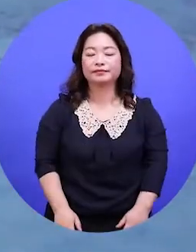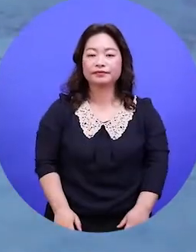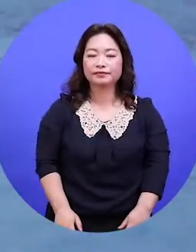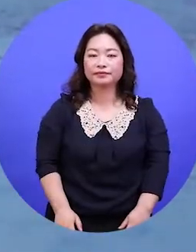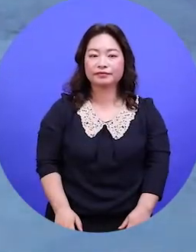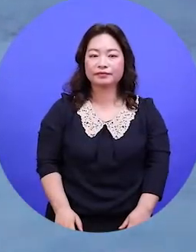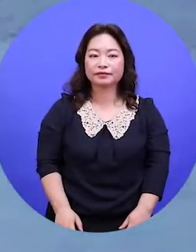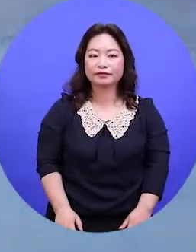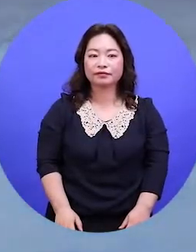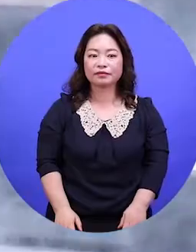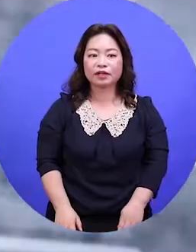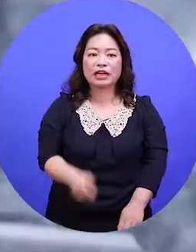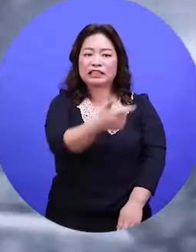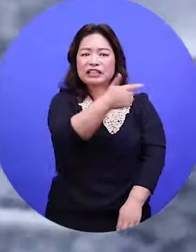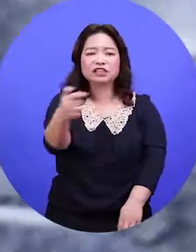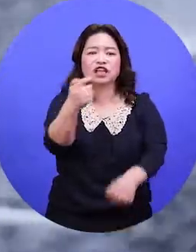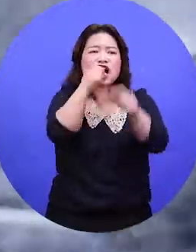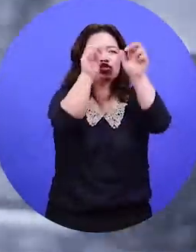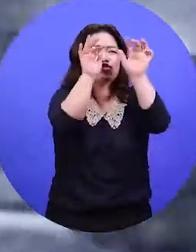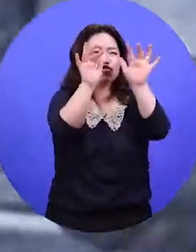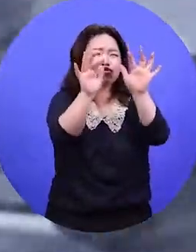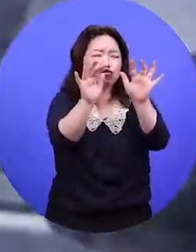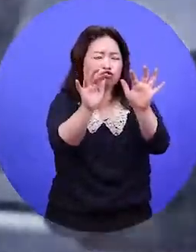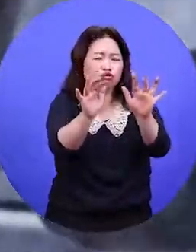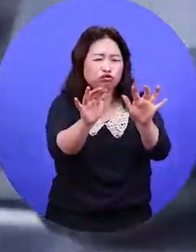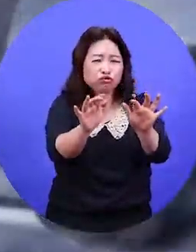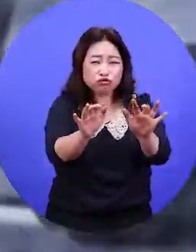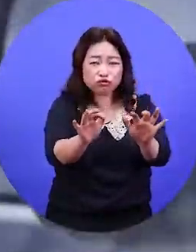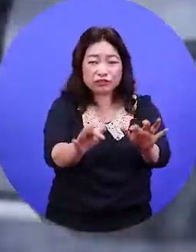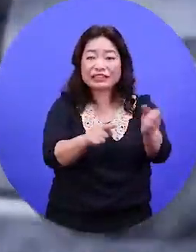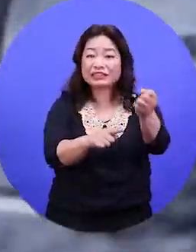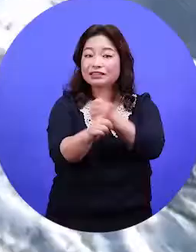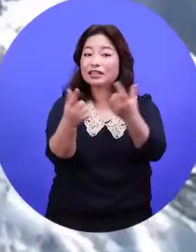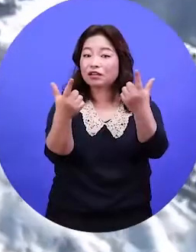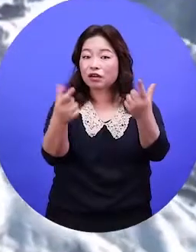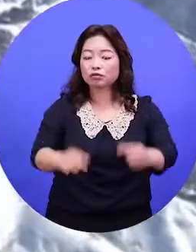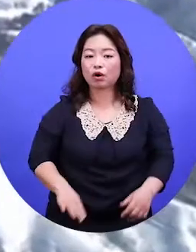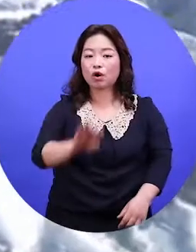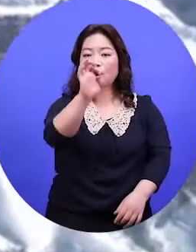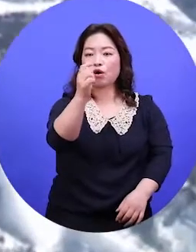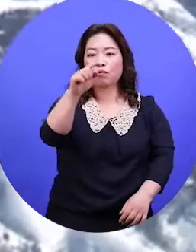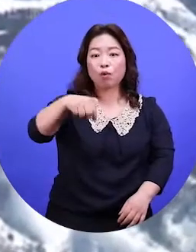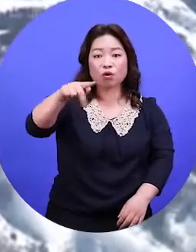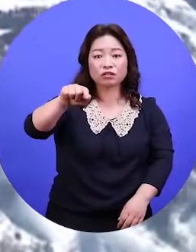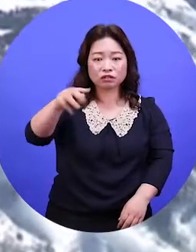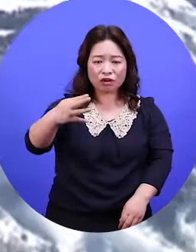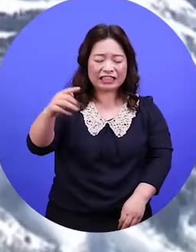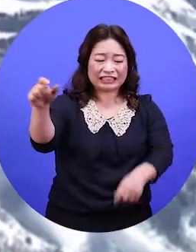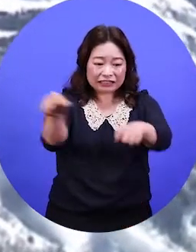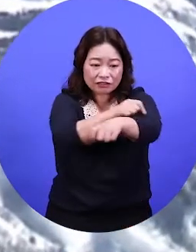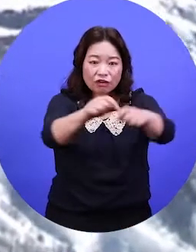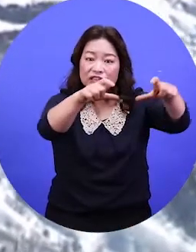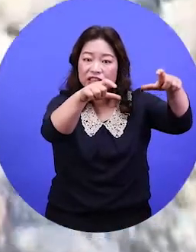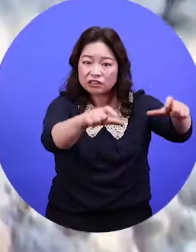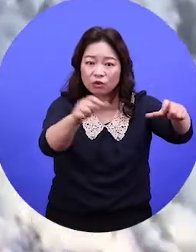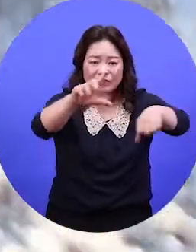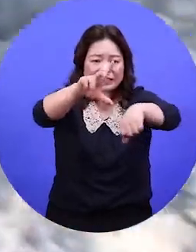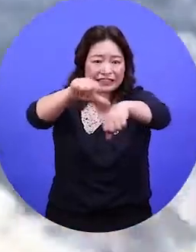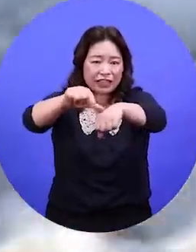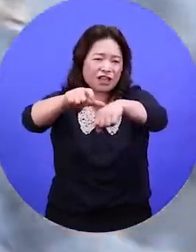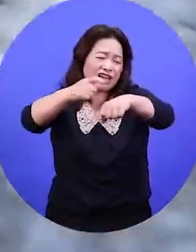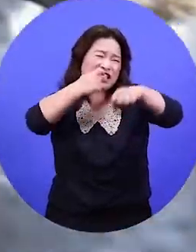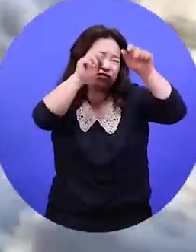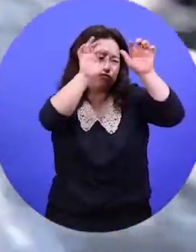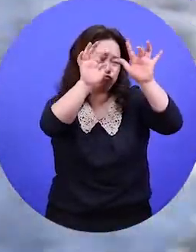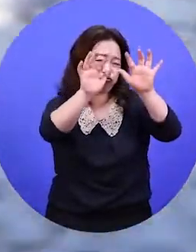발령하는데요. 우선 대설은 아주 많이 오는 눈을 말하고 폭설은 특정한 지역, 특정한